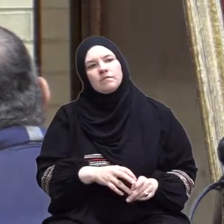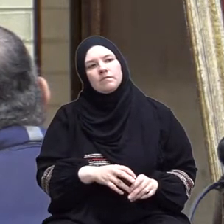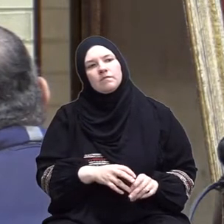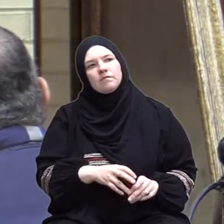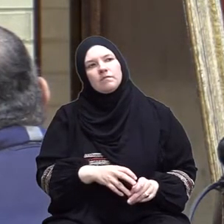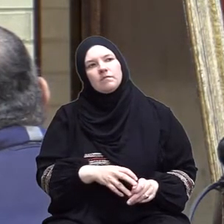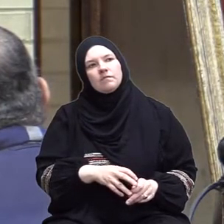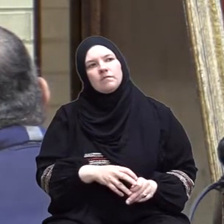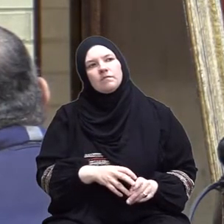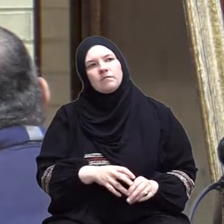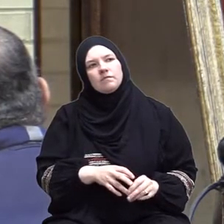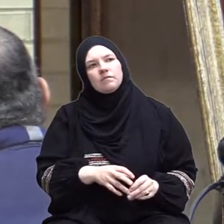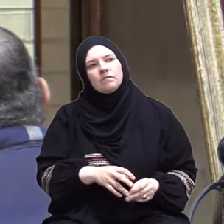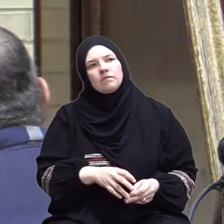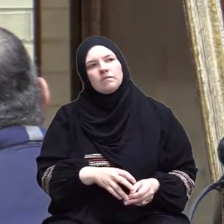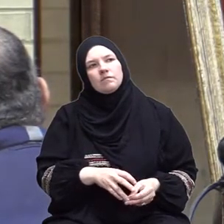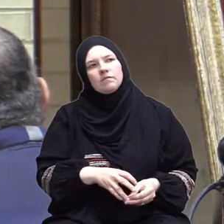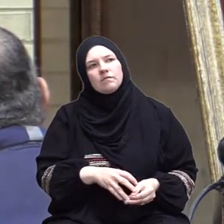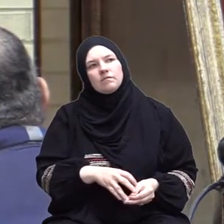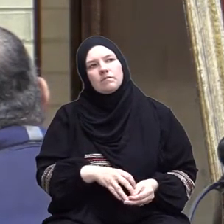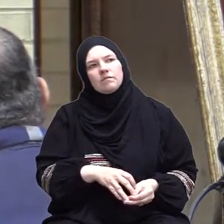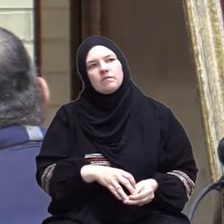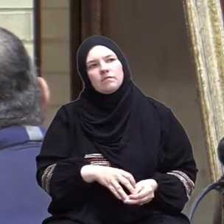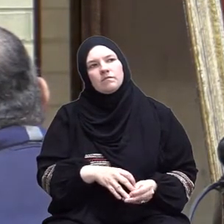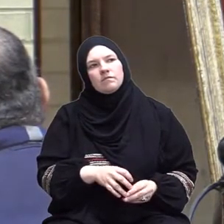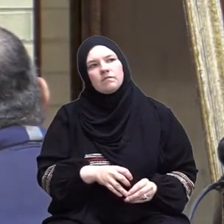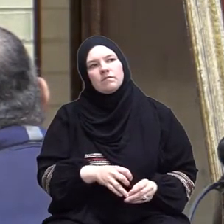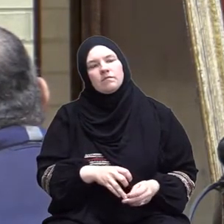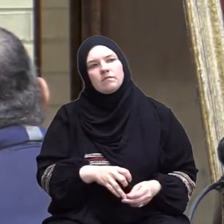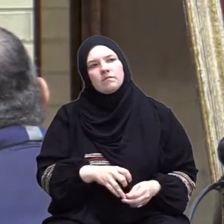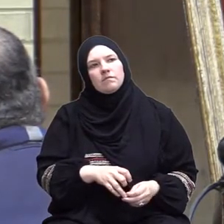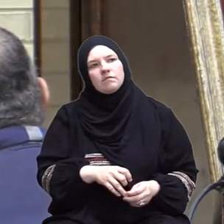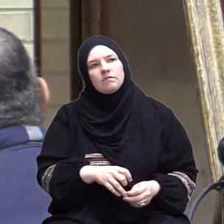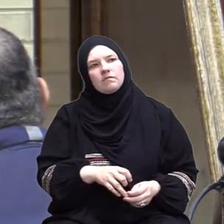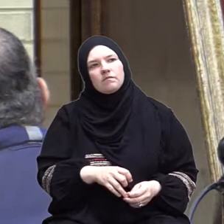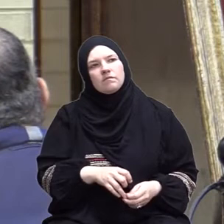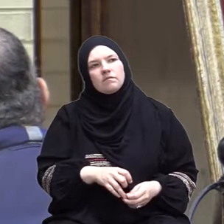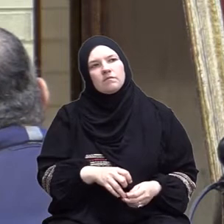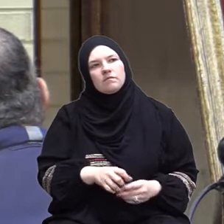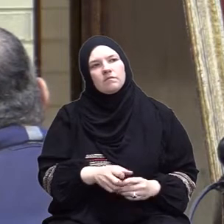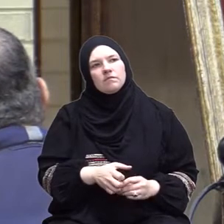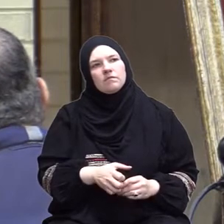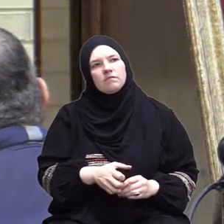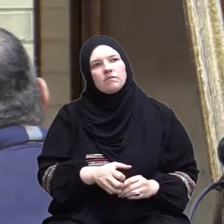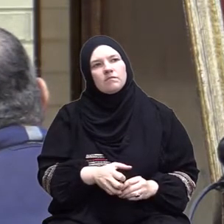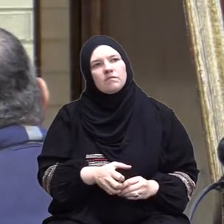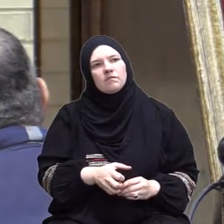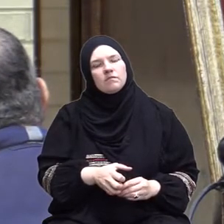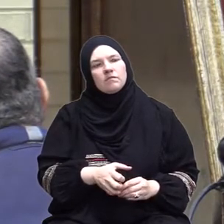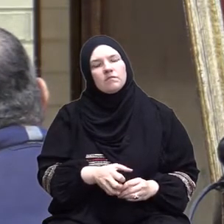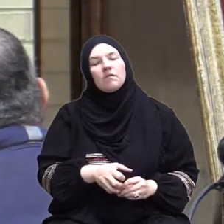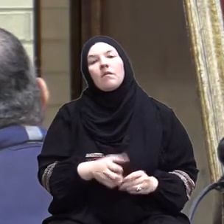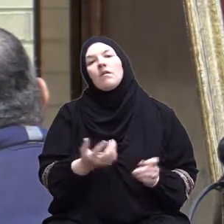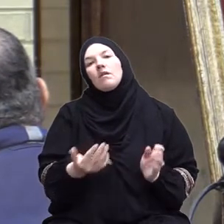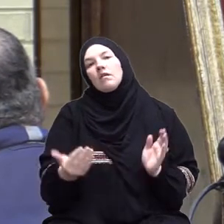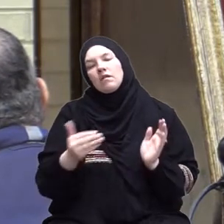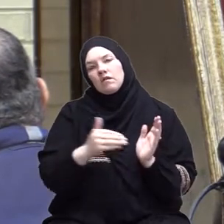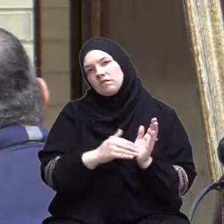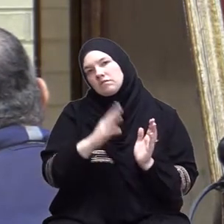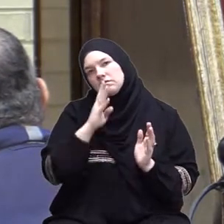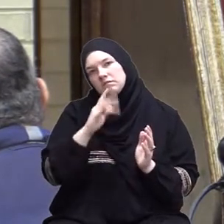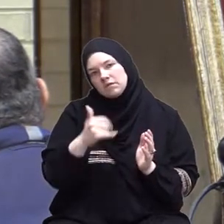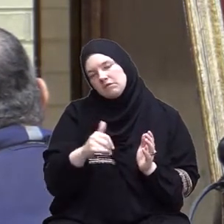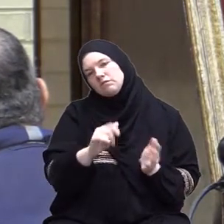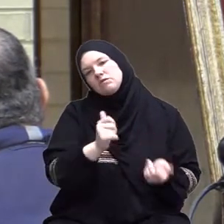بَنِي إِسْرَائِيلَ أَلَّا تَعْبُدُوا إِلَّا اللَّهَ وَبِالْوَالِدَيْنِ إِحْسَانًا. This is again coming